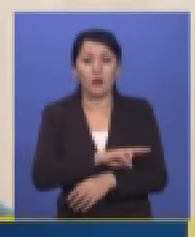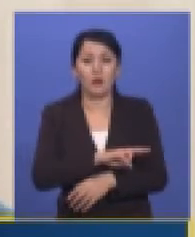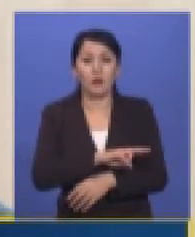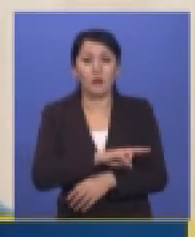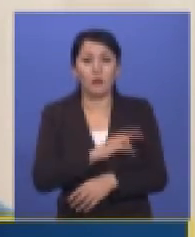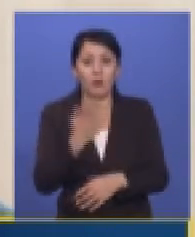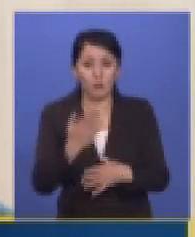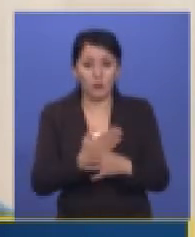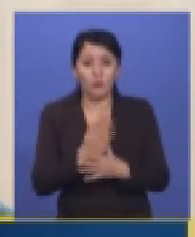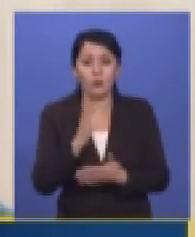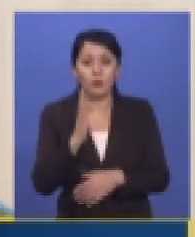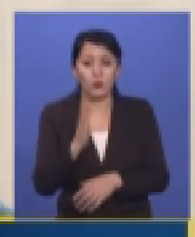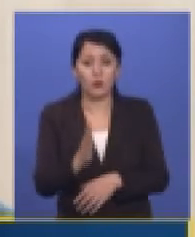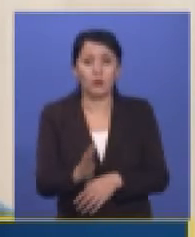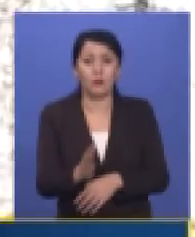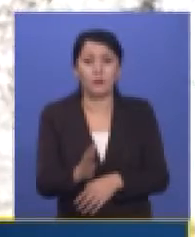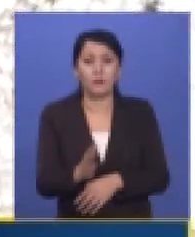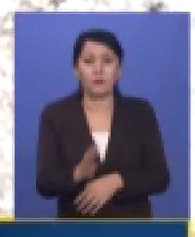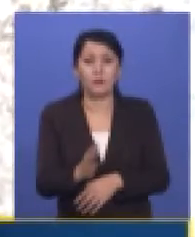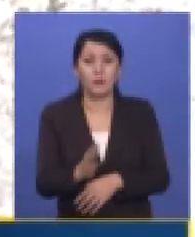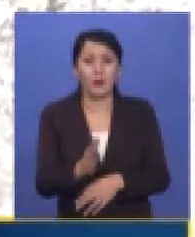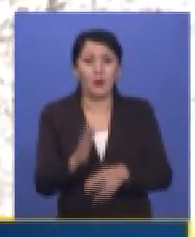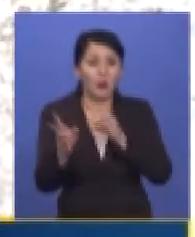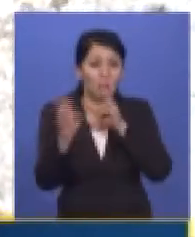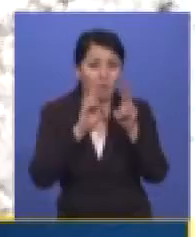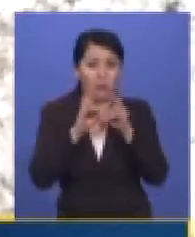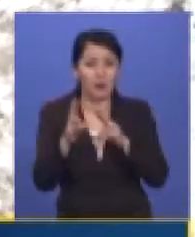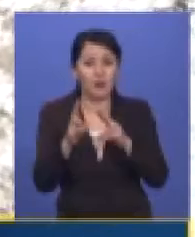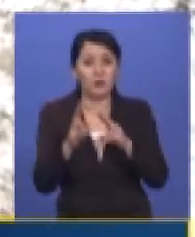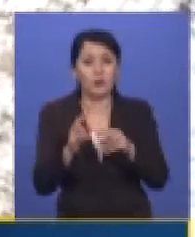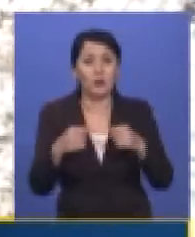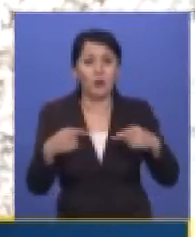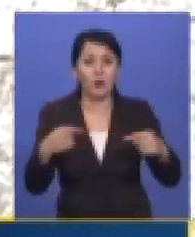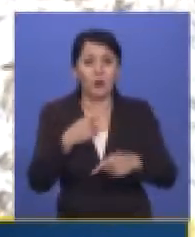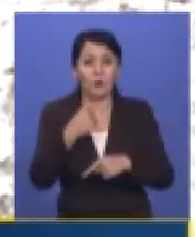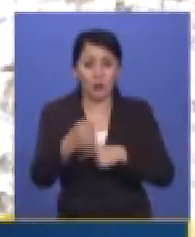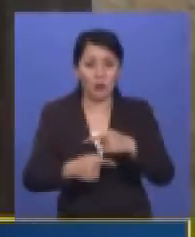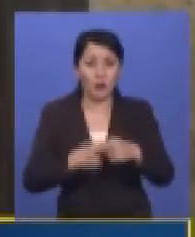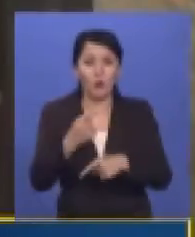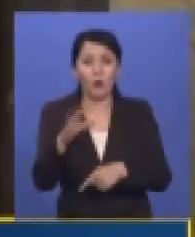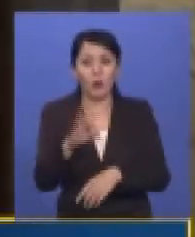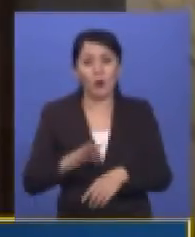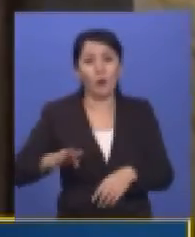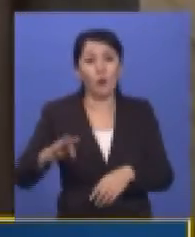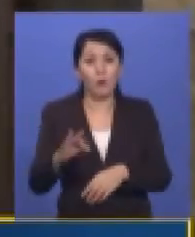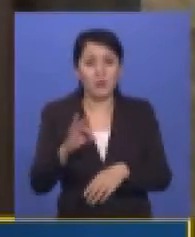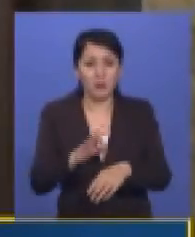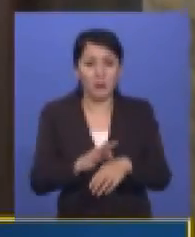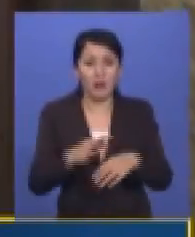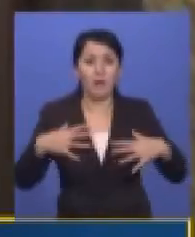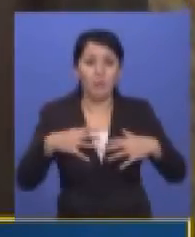әсері ететіні сөзсіз. Жиында қаралған келесі мәселе облыстағы құс тұмауы мен бруцеллезға